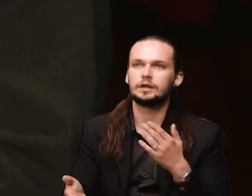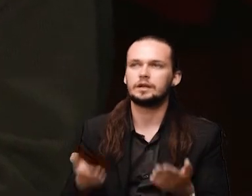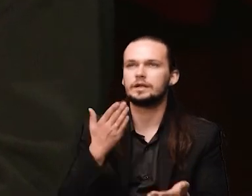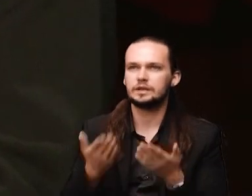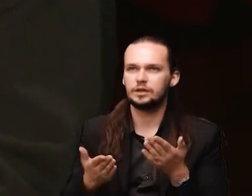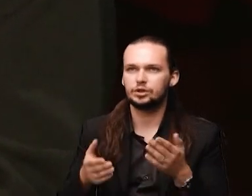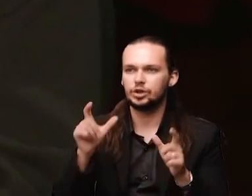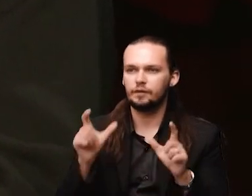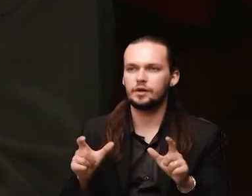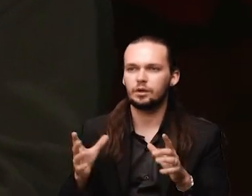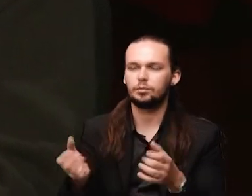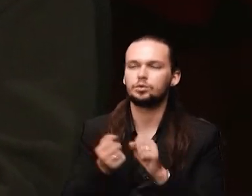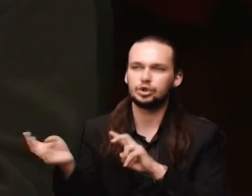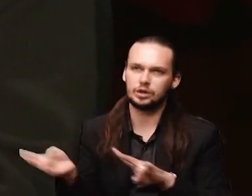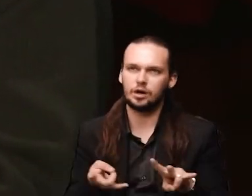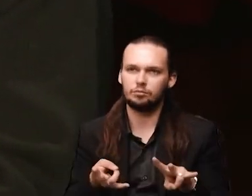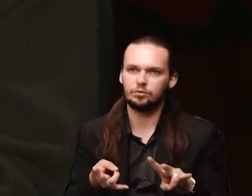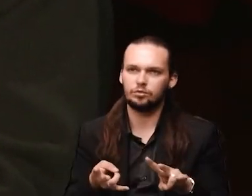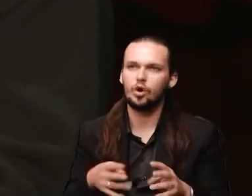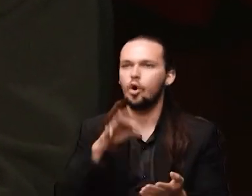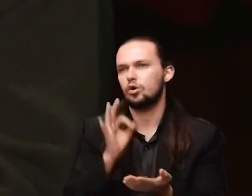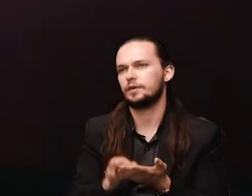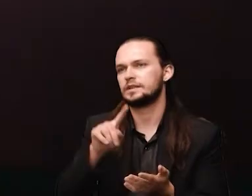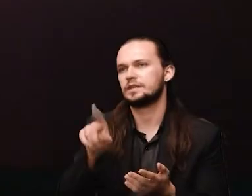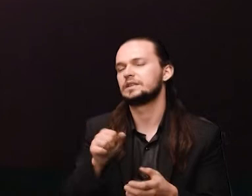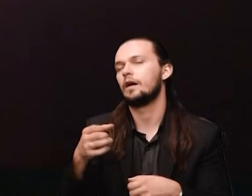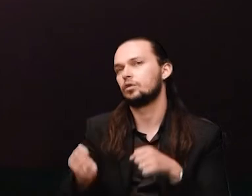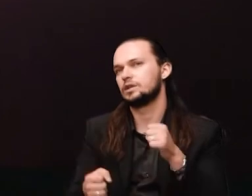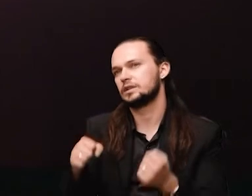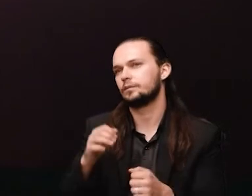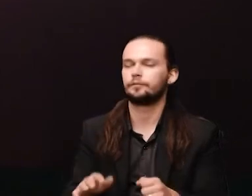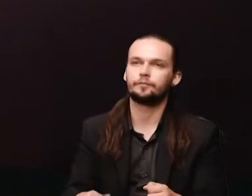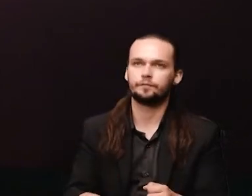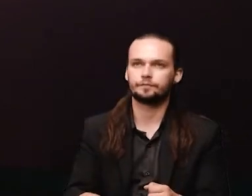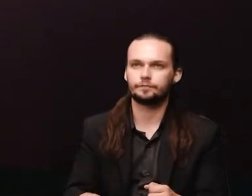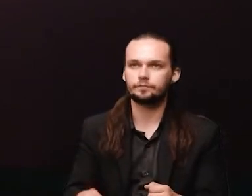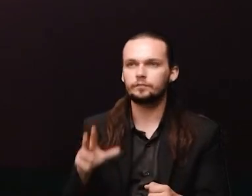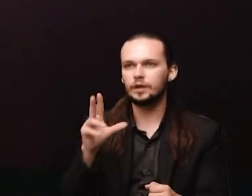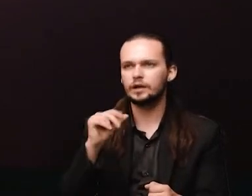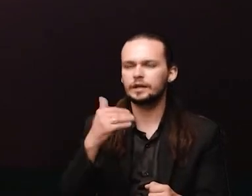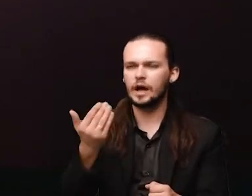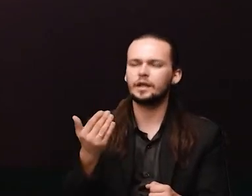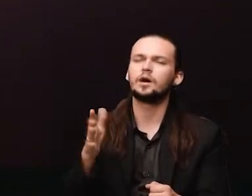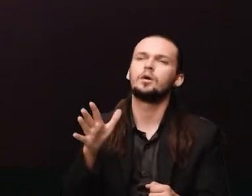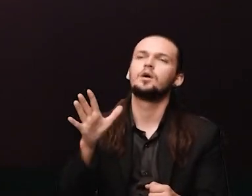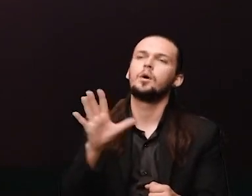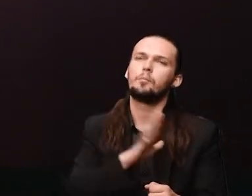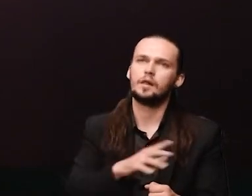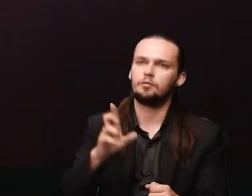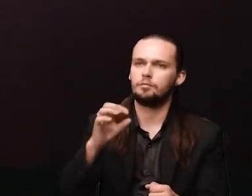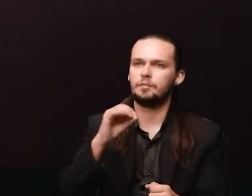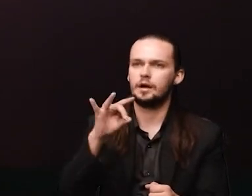уже несут ответственность транспортные службы. Ну, мы вот обсуждаем наш городской транспорт, а в том году, когда я была в